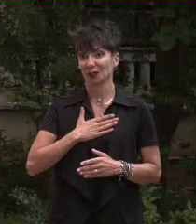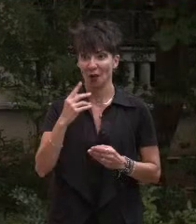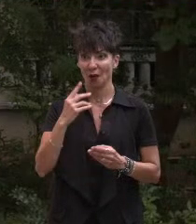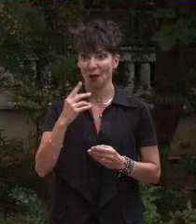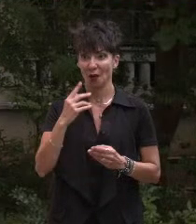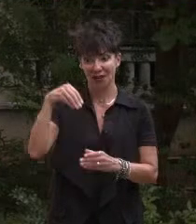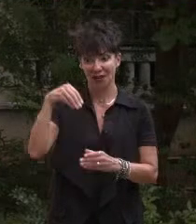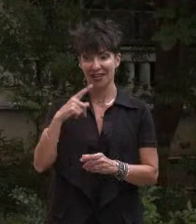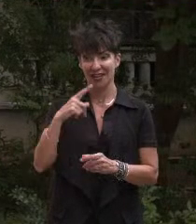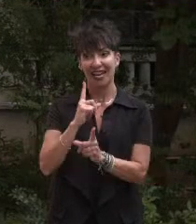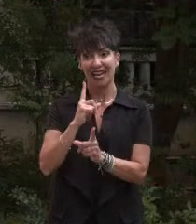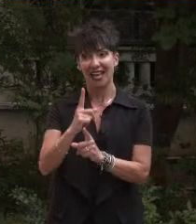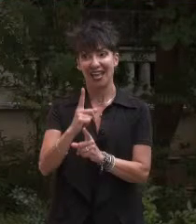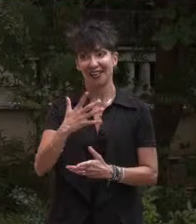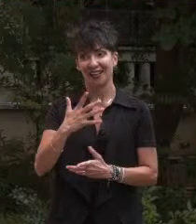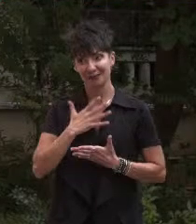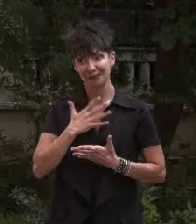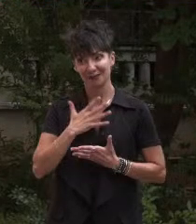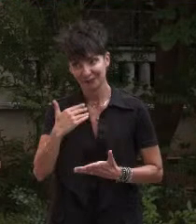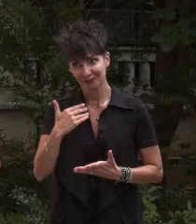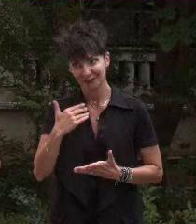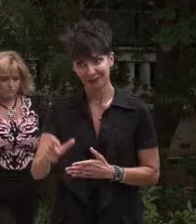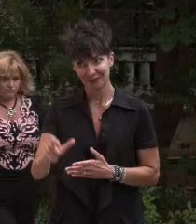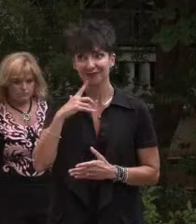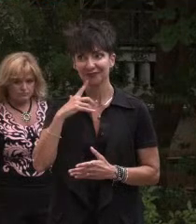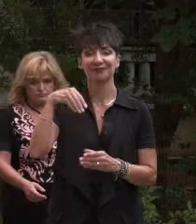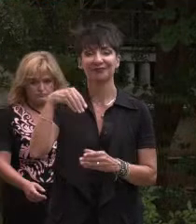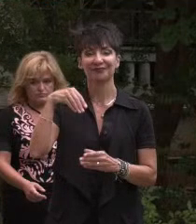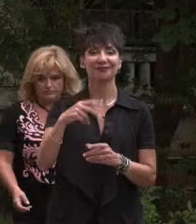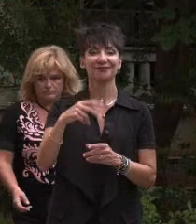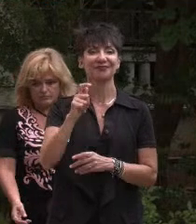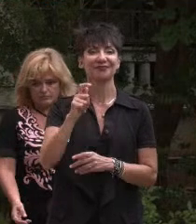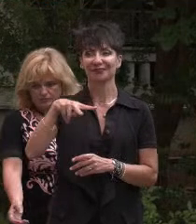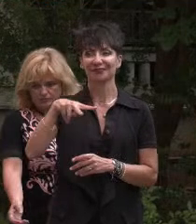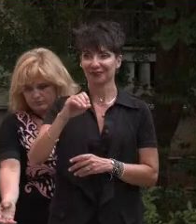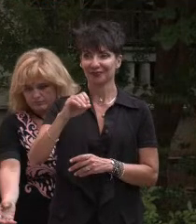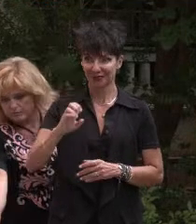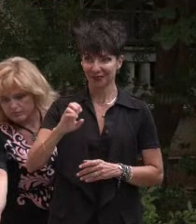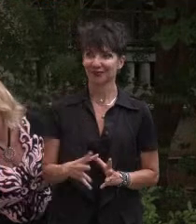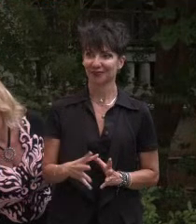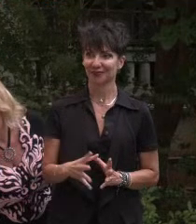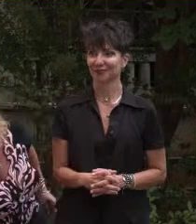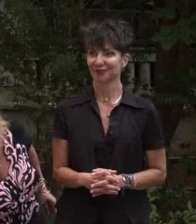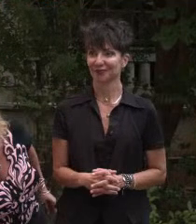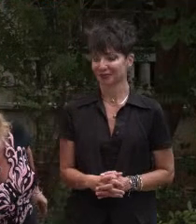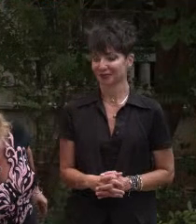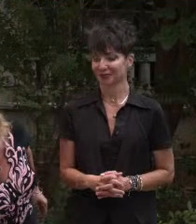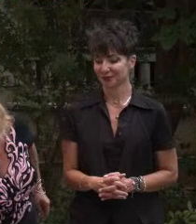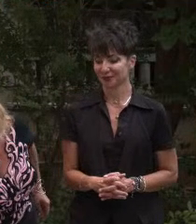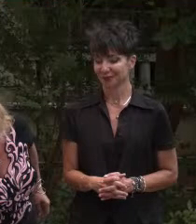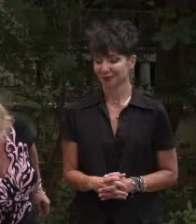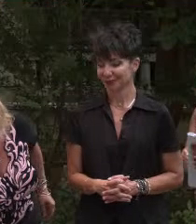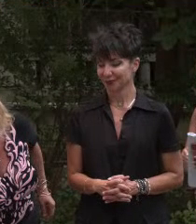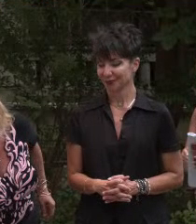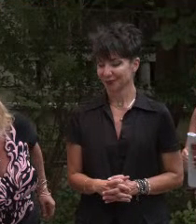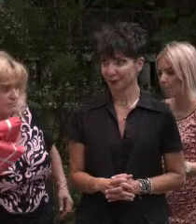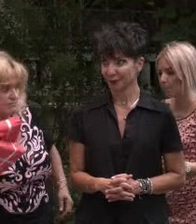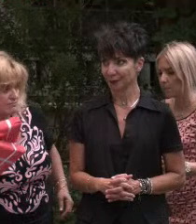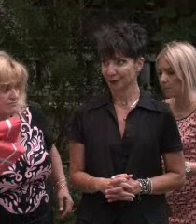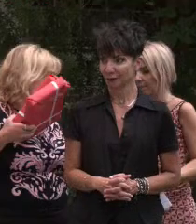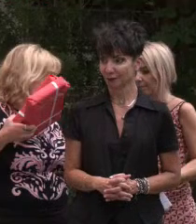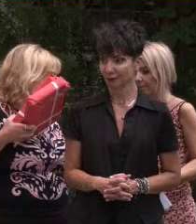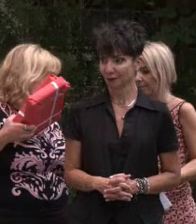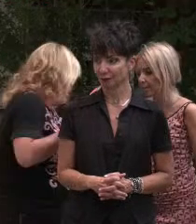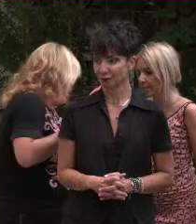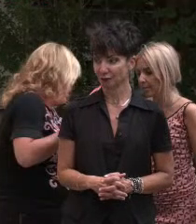την παρουσία του. Ιδιαίτερα θερμά, κύριε Καλαμπόκα, που μας θυμάται με την παρουσία σας. Σας ευχαριστούμε. Θα καλέσω λοιπόν την